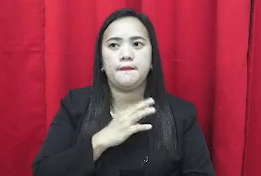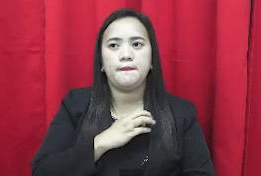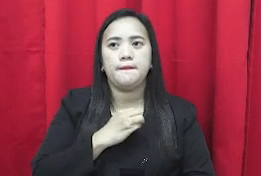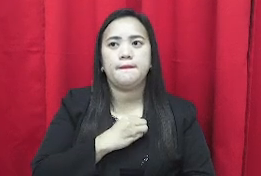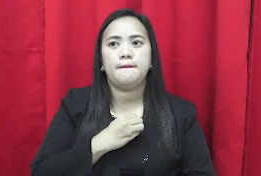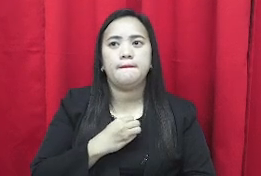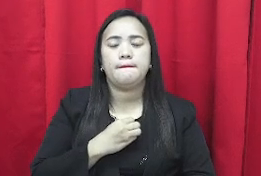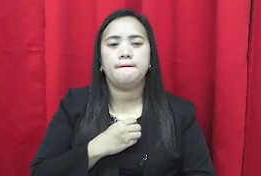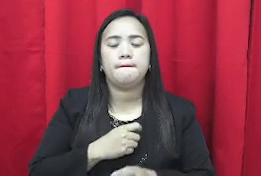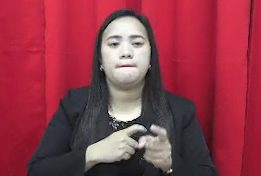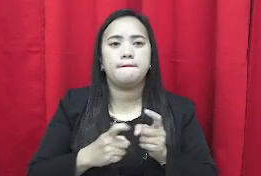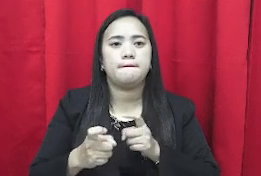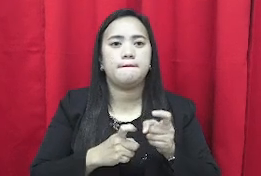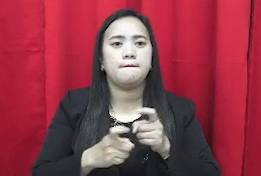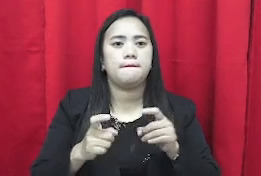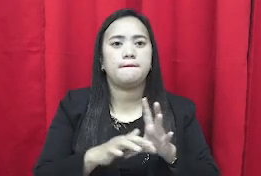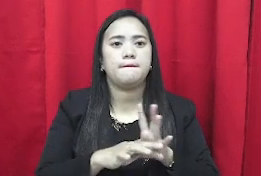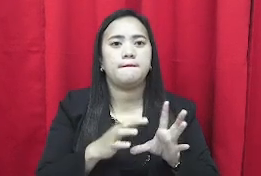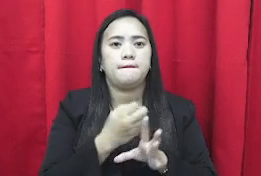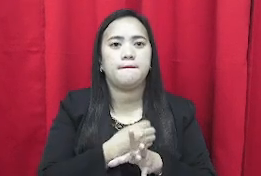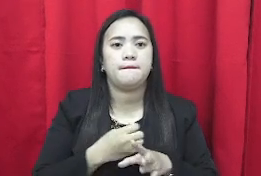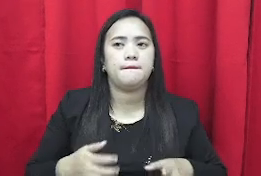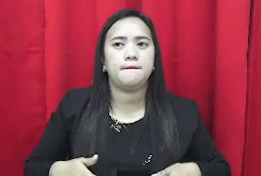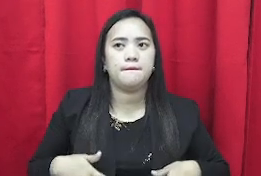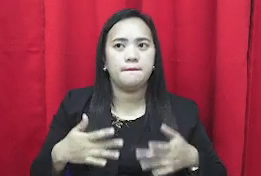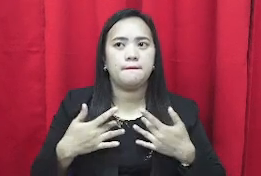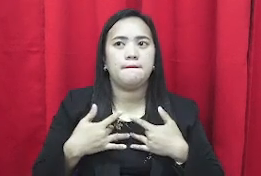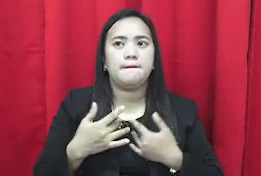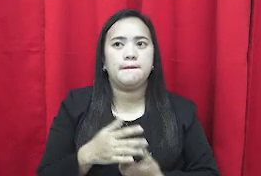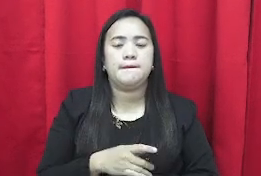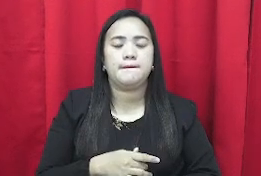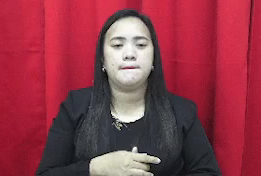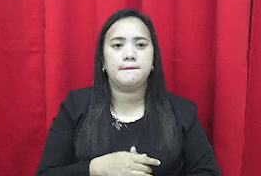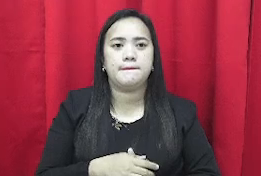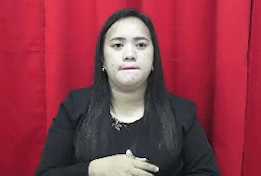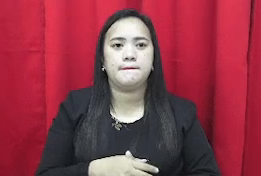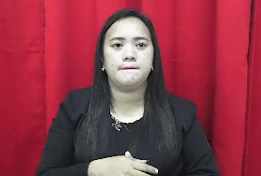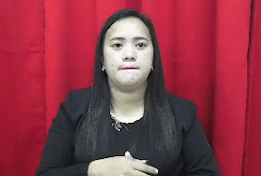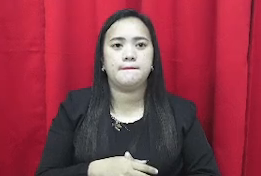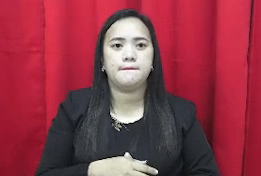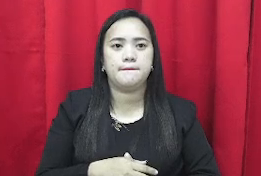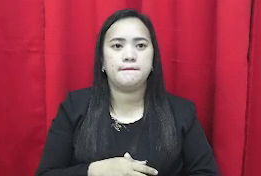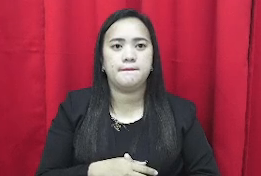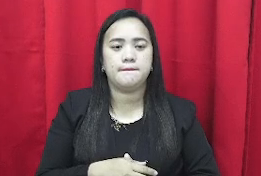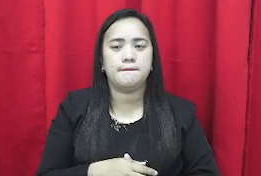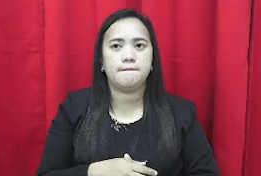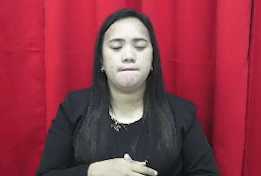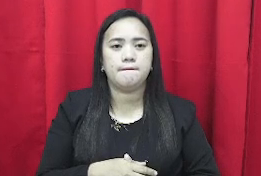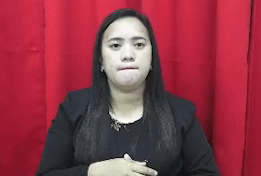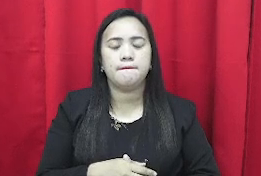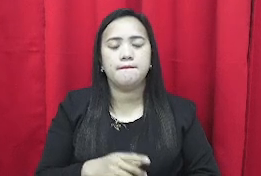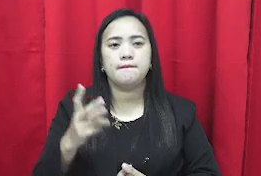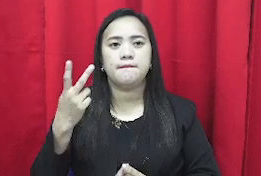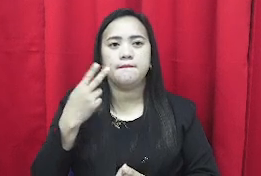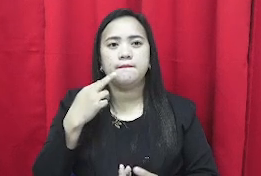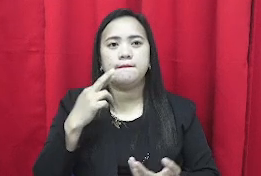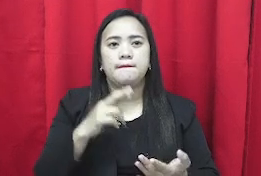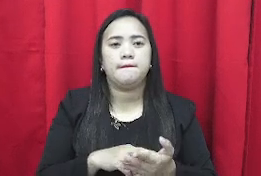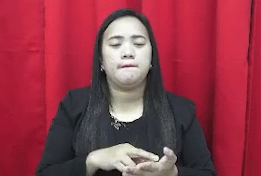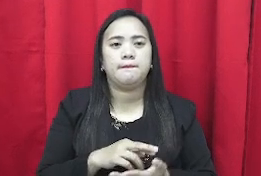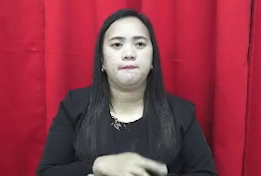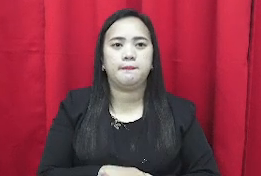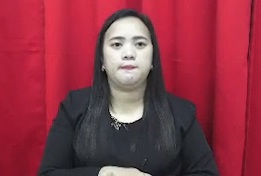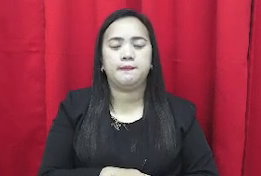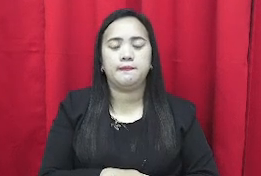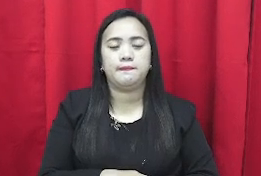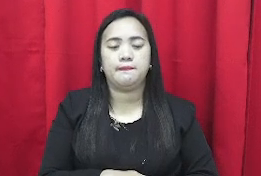dum tayo sa ganong kalagayan o baka saka ka lang mag-iisip ano kaya magre-report kaya ako O eh